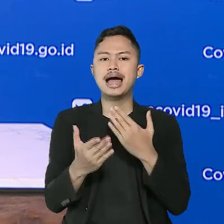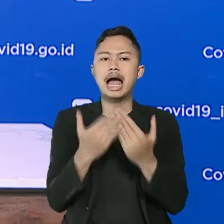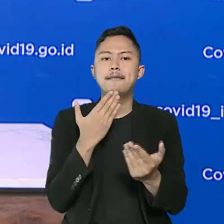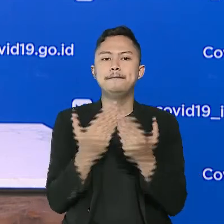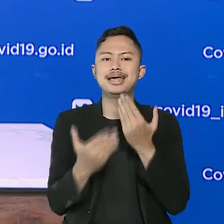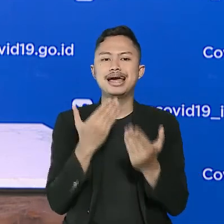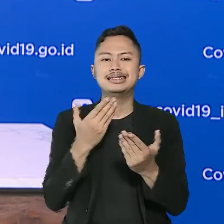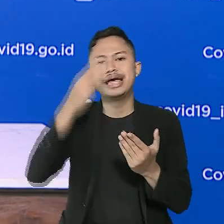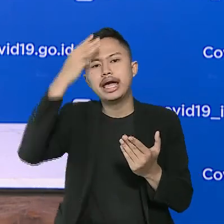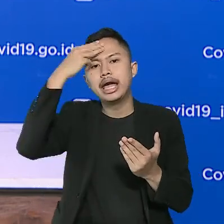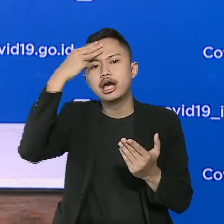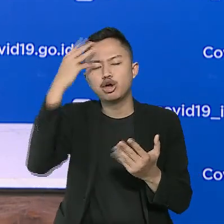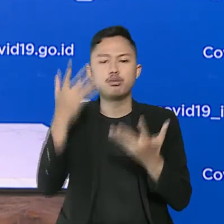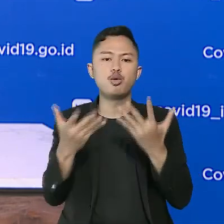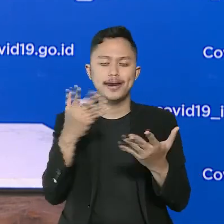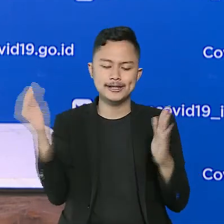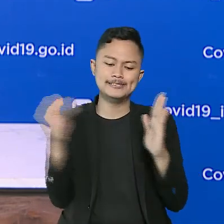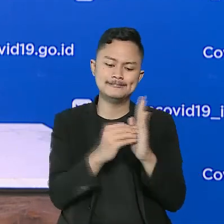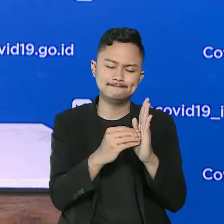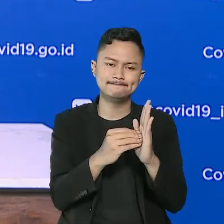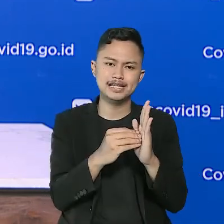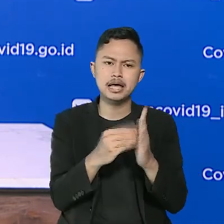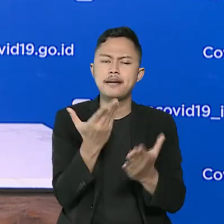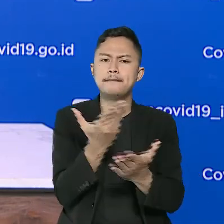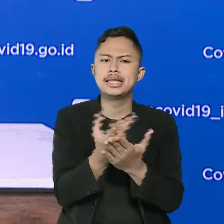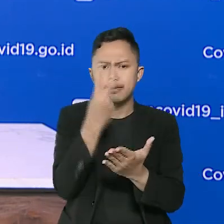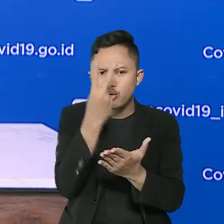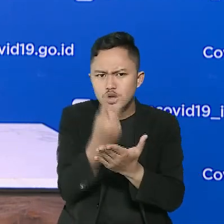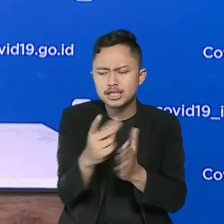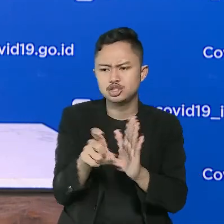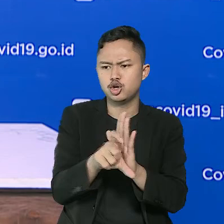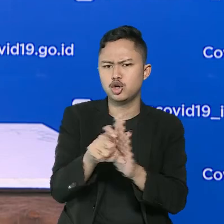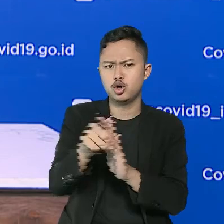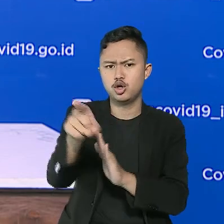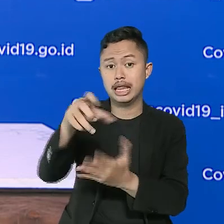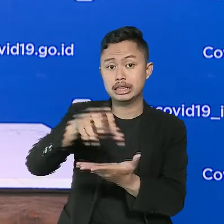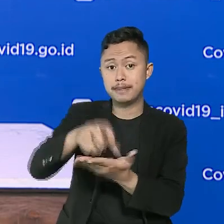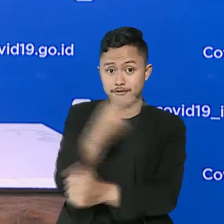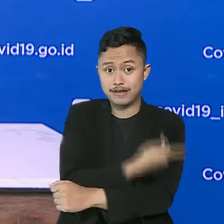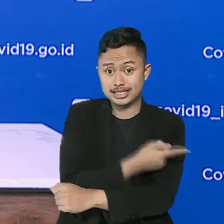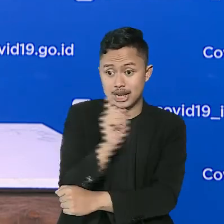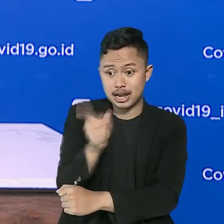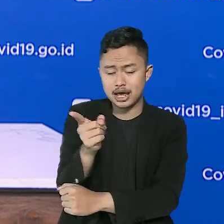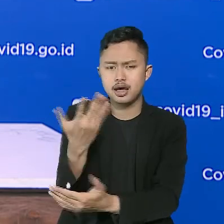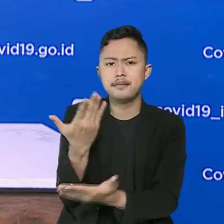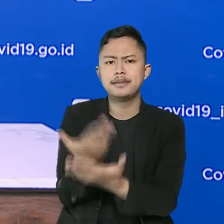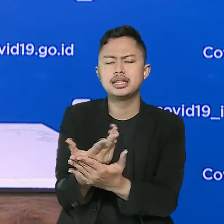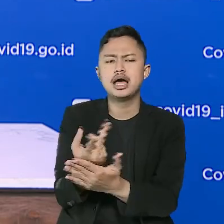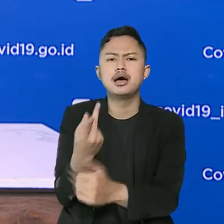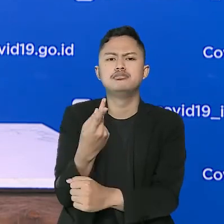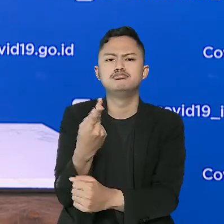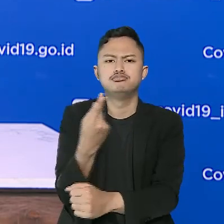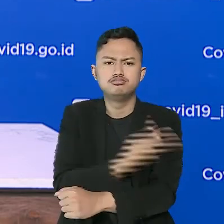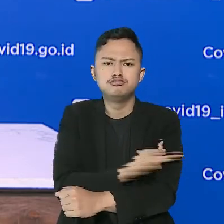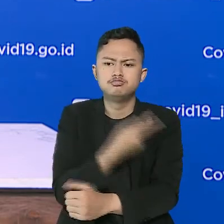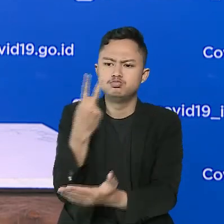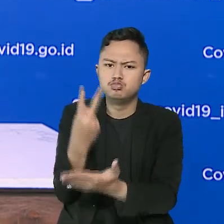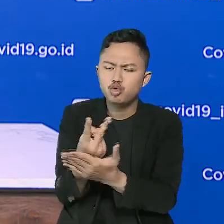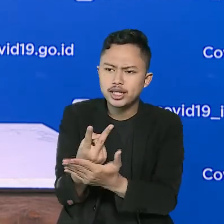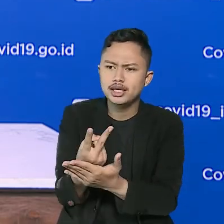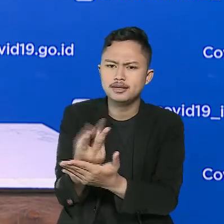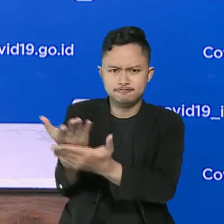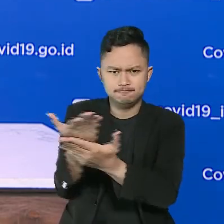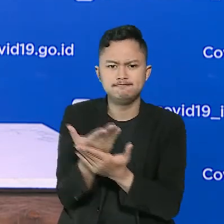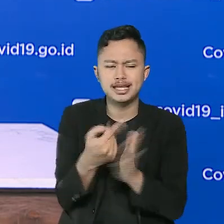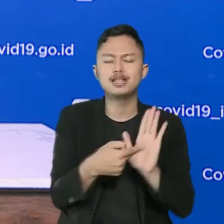Peduli Lindungi, masyarakat dapat meminta bukti vaksinasi ke vaksinator untuk kemudahan bepergian. Terima